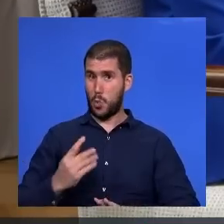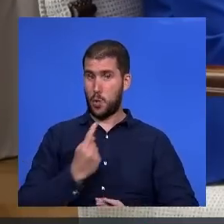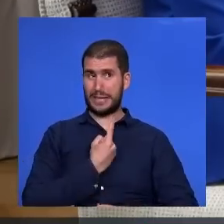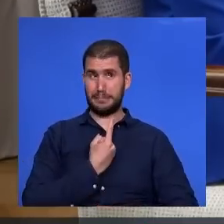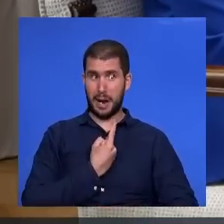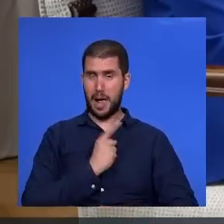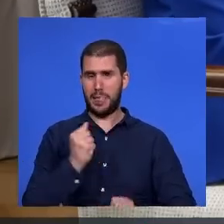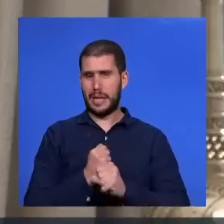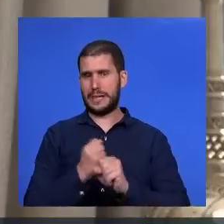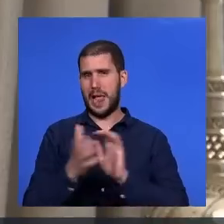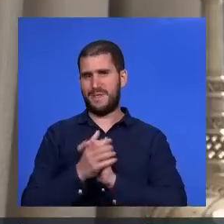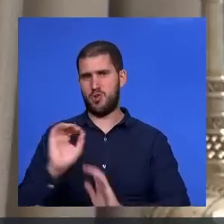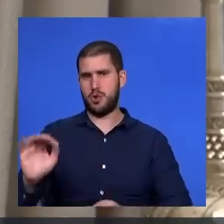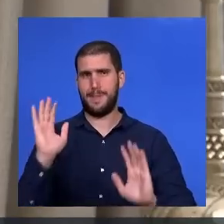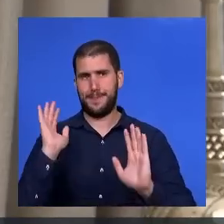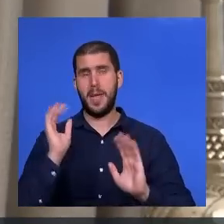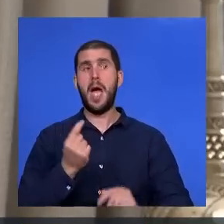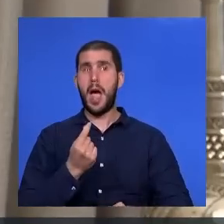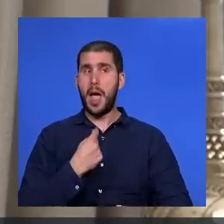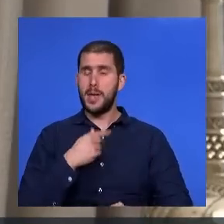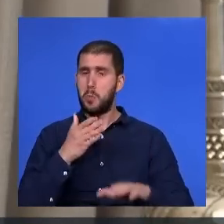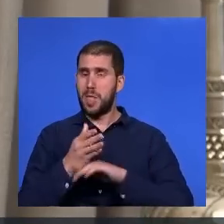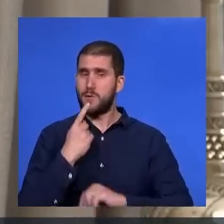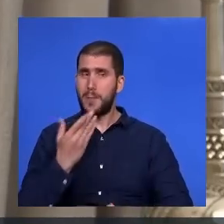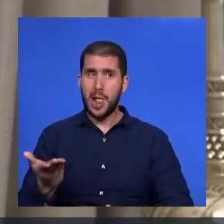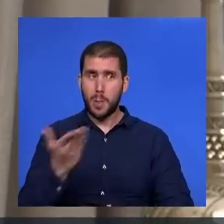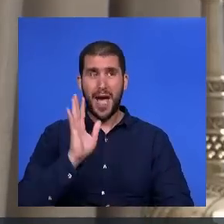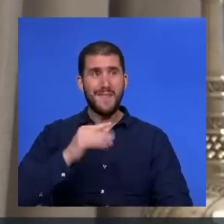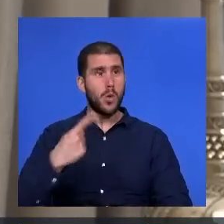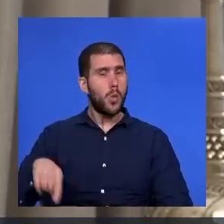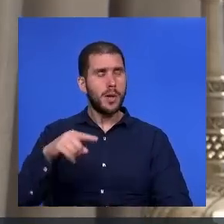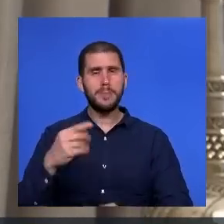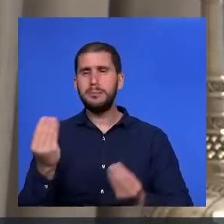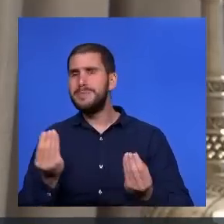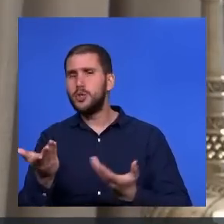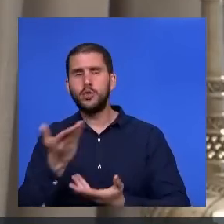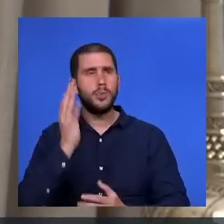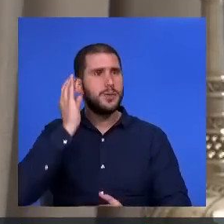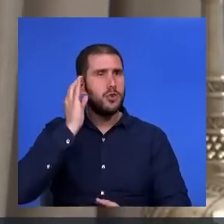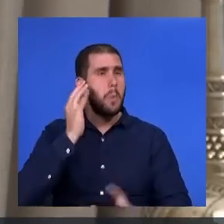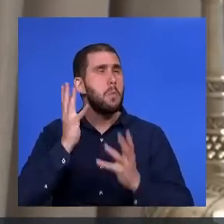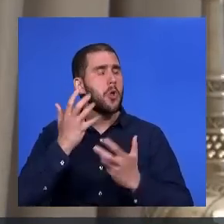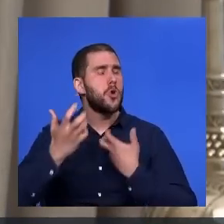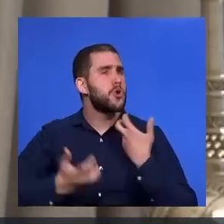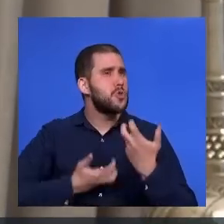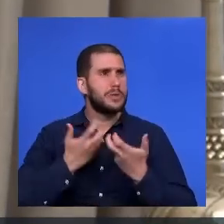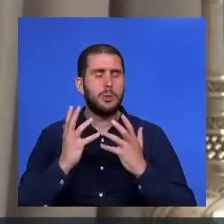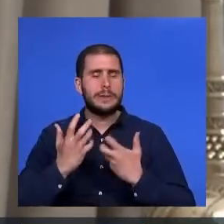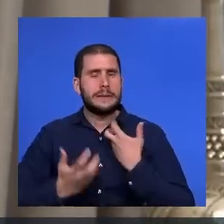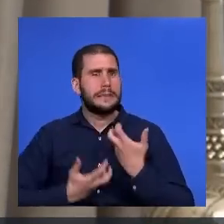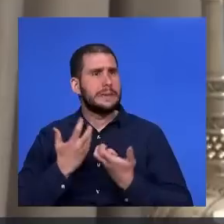אל תעשה לחברך. ואני פונה ואומר, גם אם אתם מישהו, מישהי, נורא כועסים, נורא זוהמים,